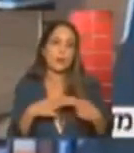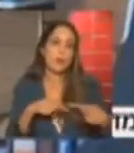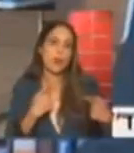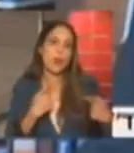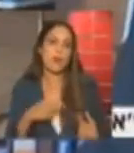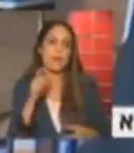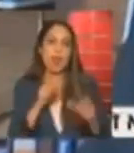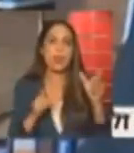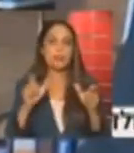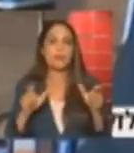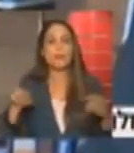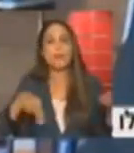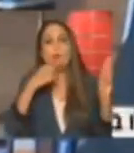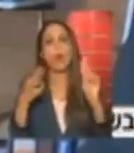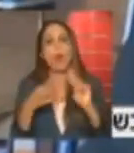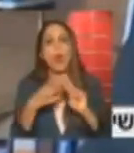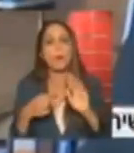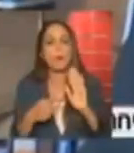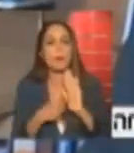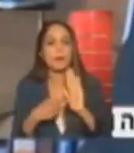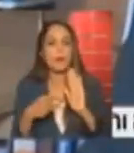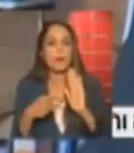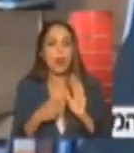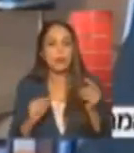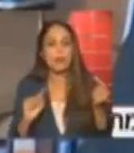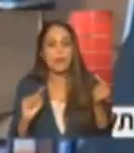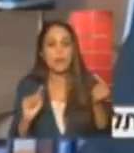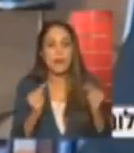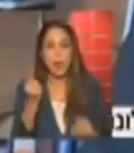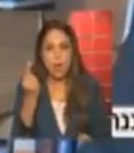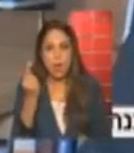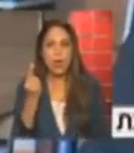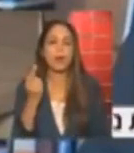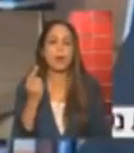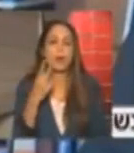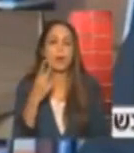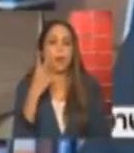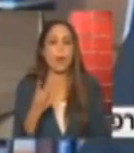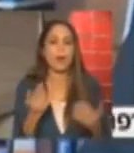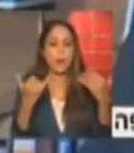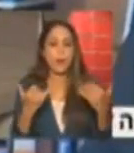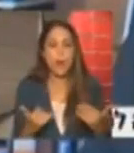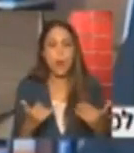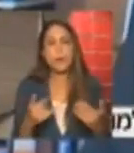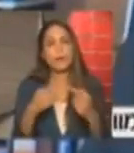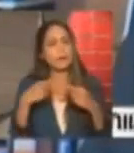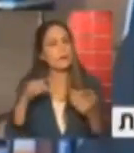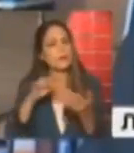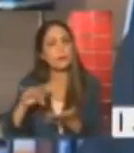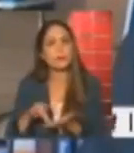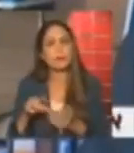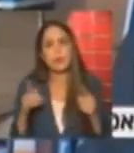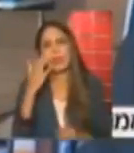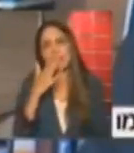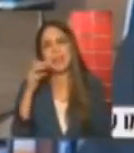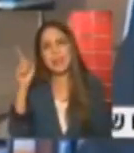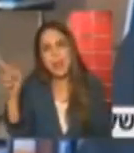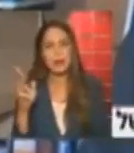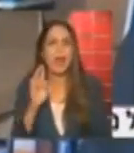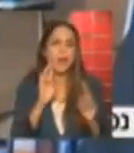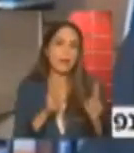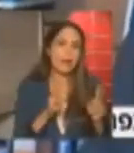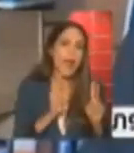העולם, מכיוון שמדובר על התופעה שאנחנו רואים אותה היום בניגריה, בחרם, אנחנו רואים את זה